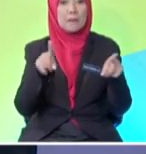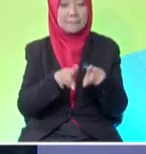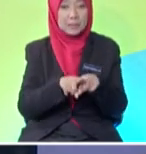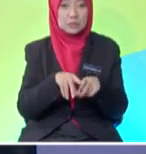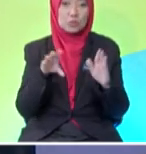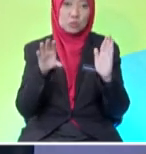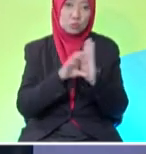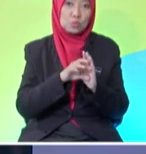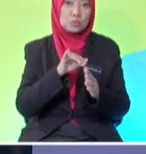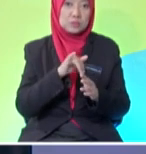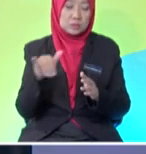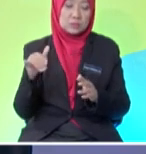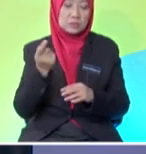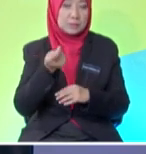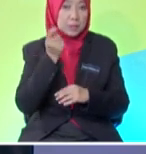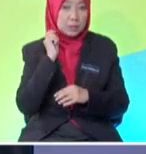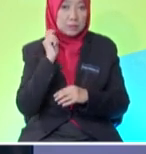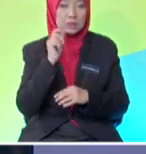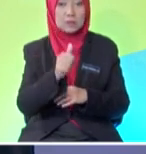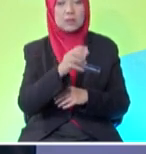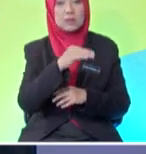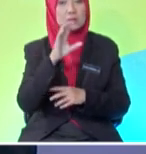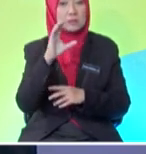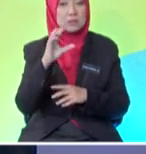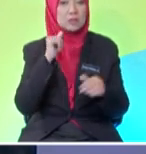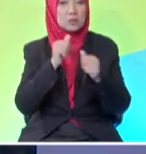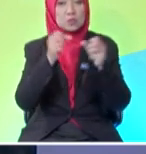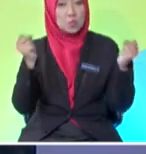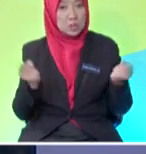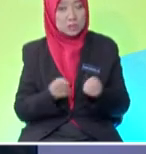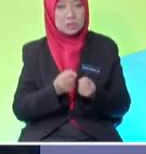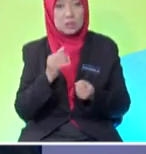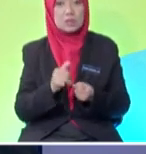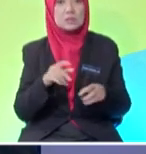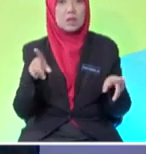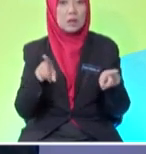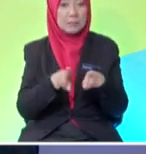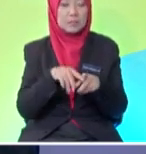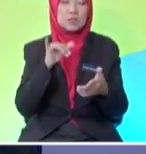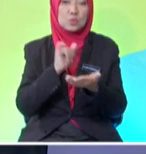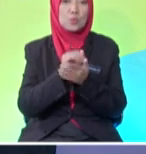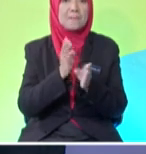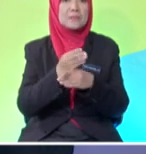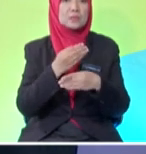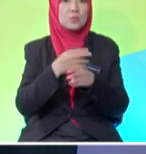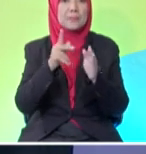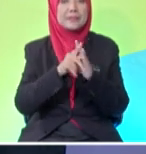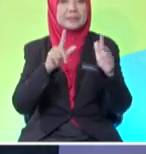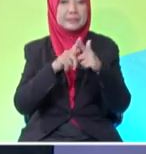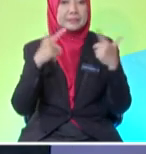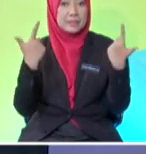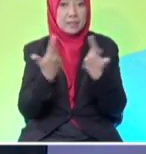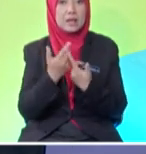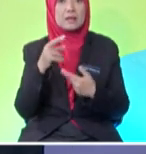baca Syafii dan situ duduk pada situasi yang sama itu dimasukkan sebagai soal laba bentuk pengiklasan Oke